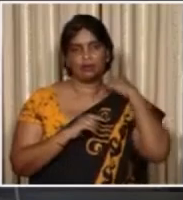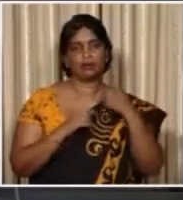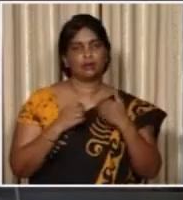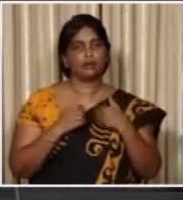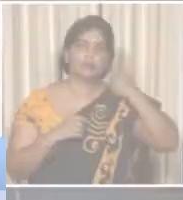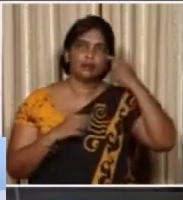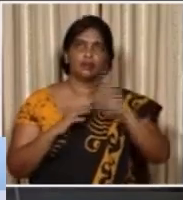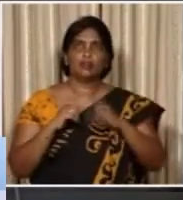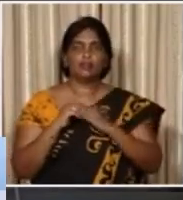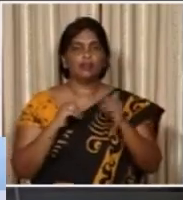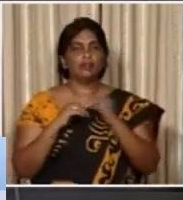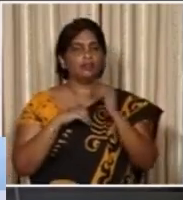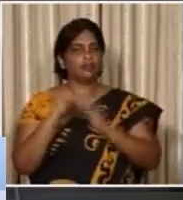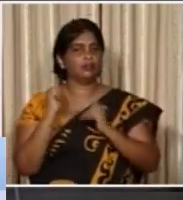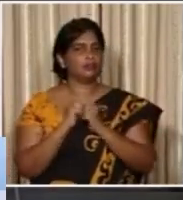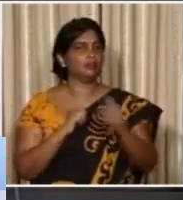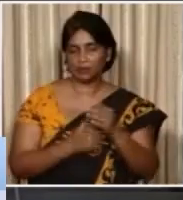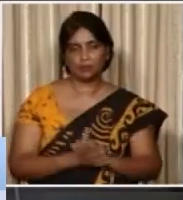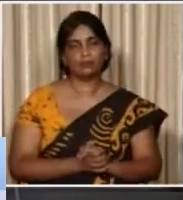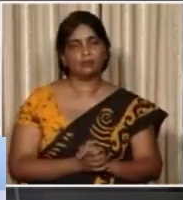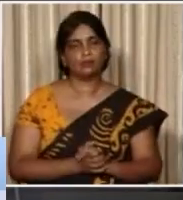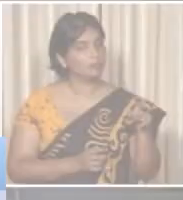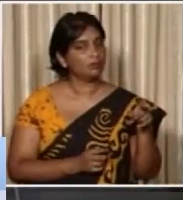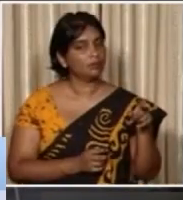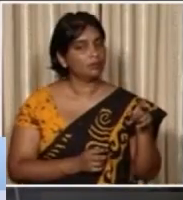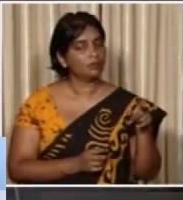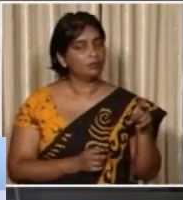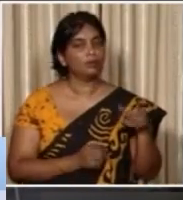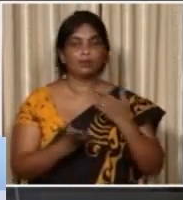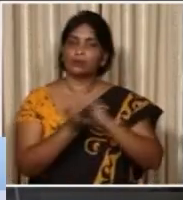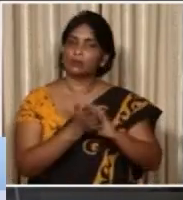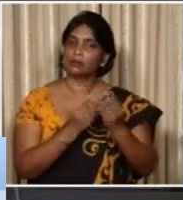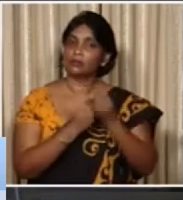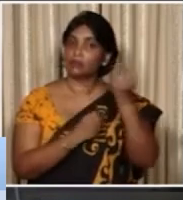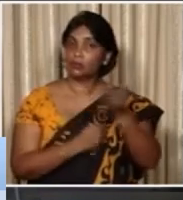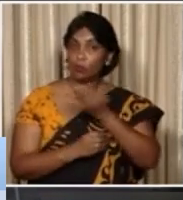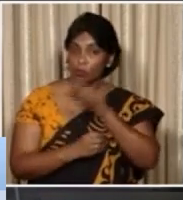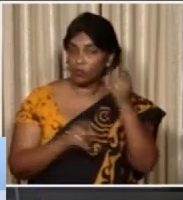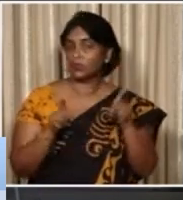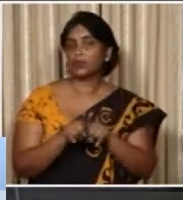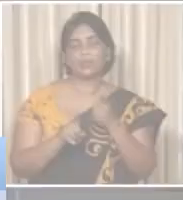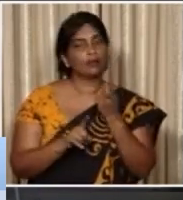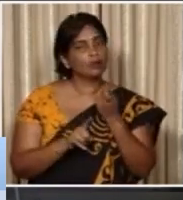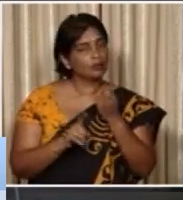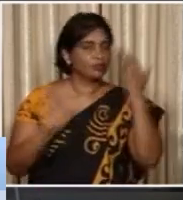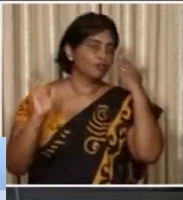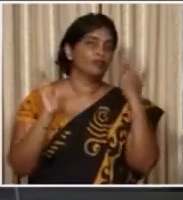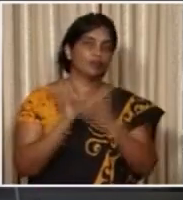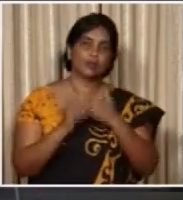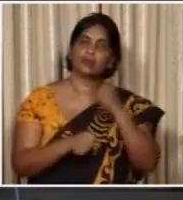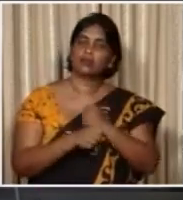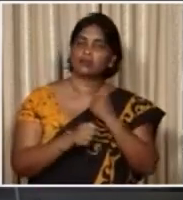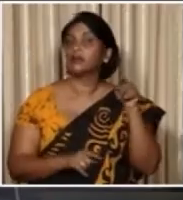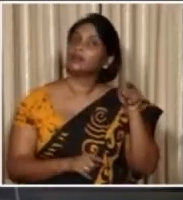අපි බලාපොරොත්තු වෙනවා සුළුහා මධ්‍ය පරිමාණ ව්‍යාපාරිකයන් ඔවුන්ට සහයෝගයක් වෙන්න පුළුවන් ආකාරයට ආර්ථික පදනමක් රජයේ සකස්